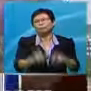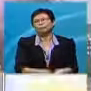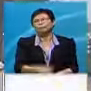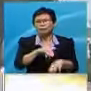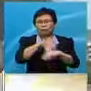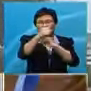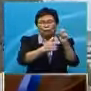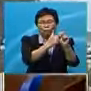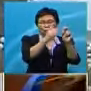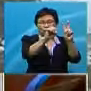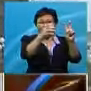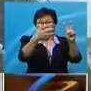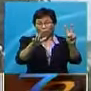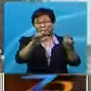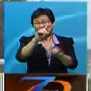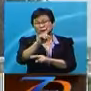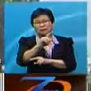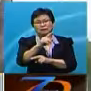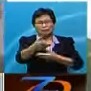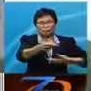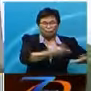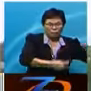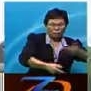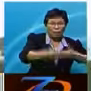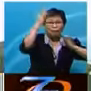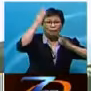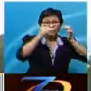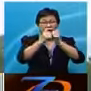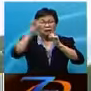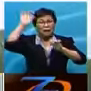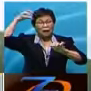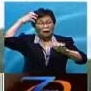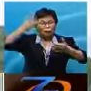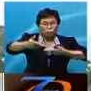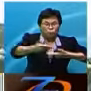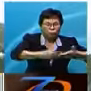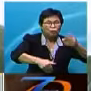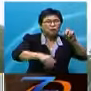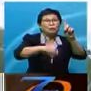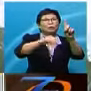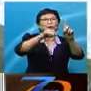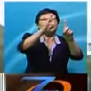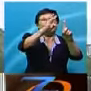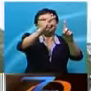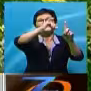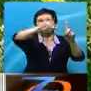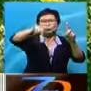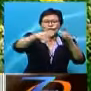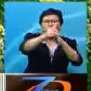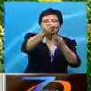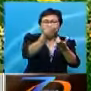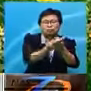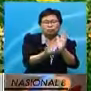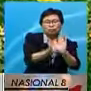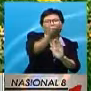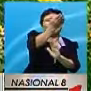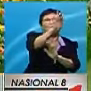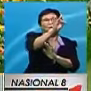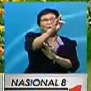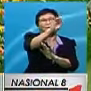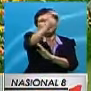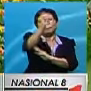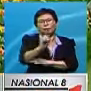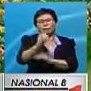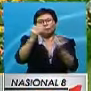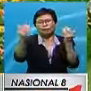Pada 2015 sahaja, perdagangan dua hala antara Malaysia dan Laos berjumlah 106 juta ringgit, peningkatan sebanyak